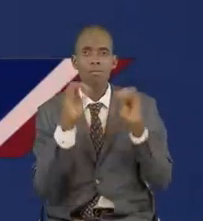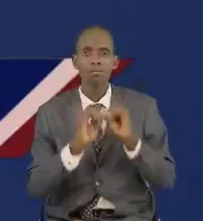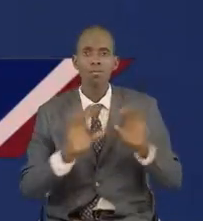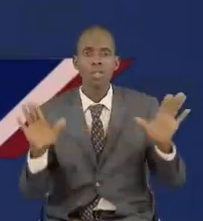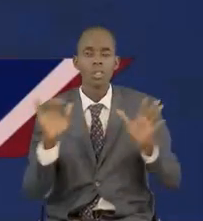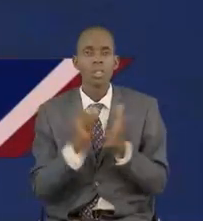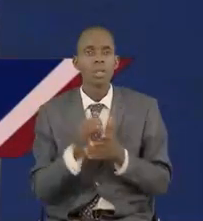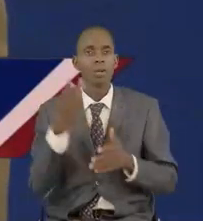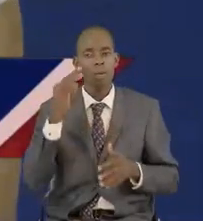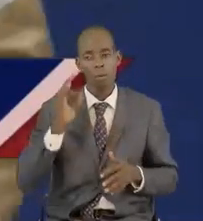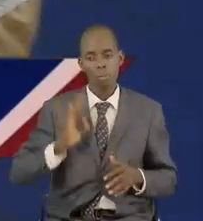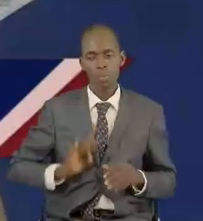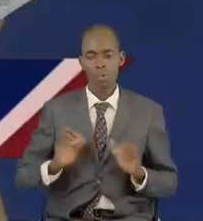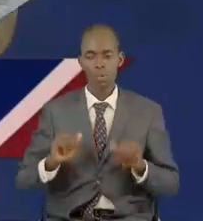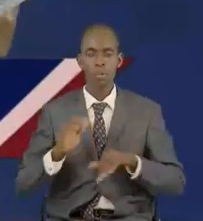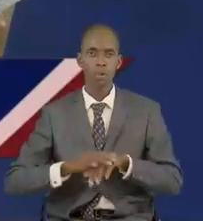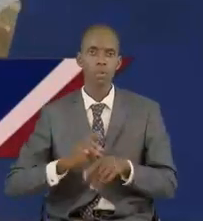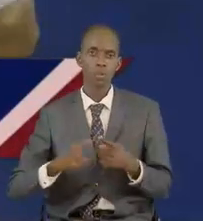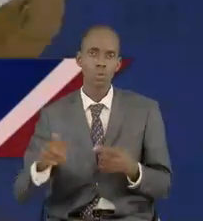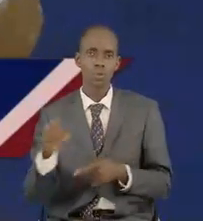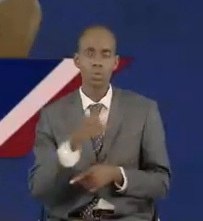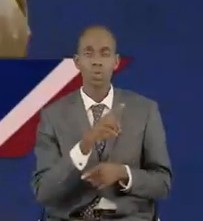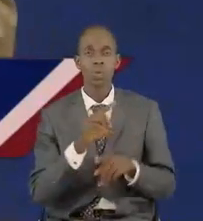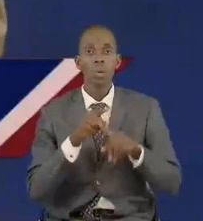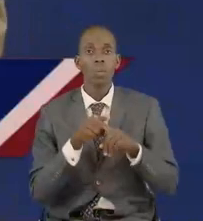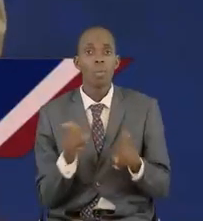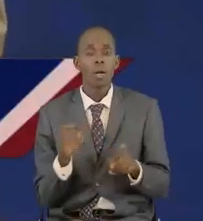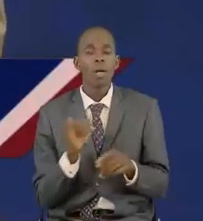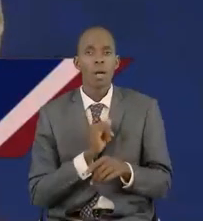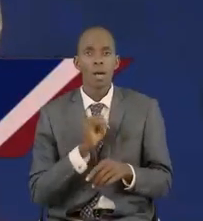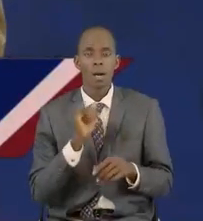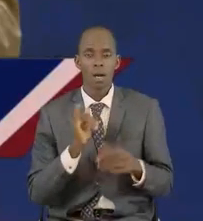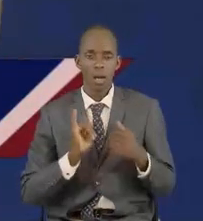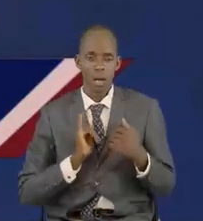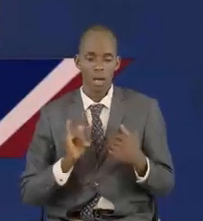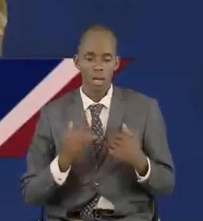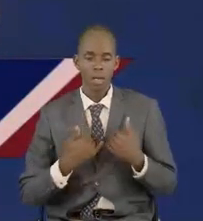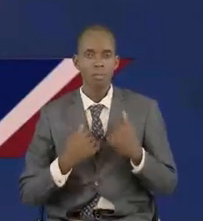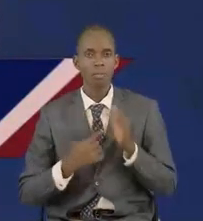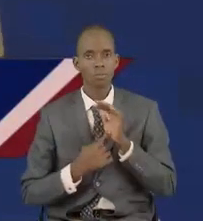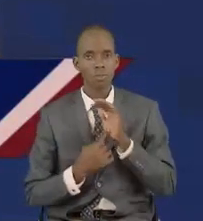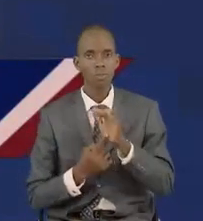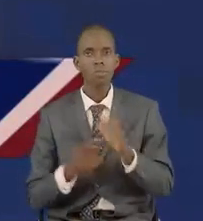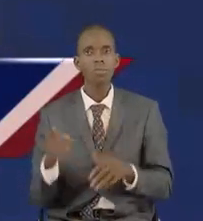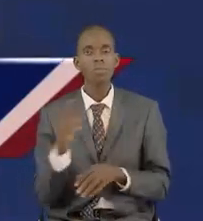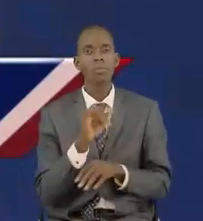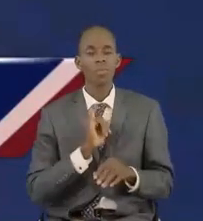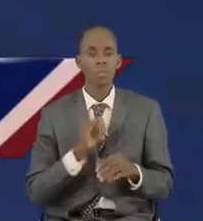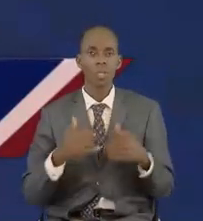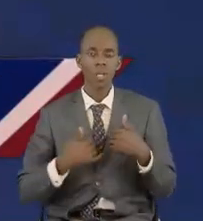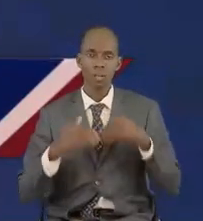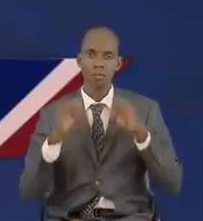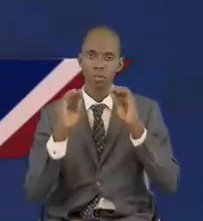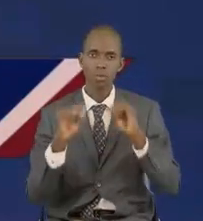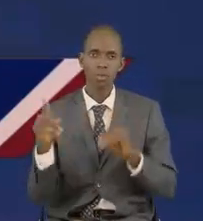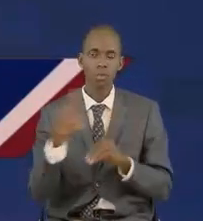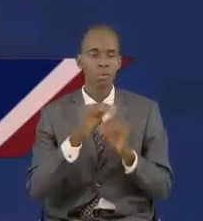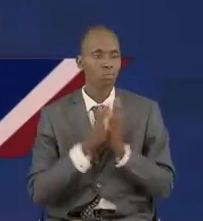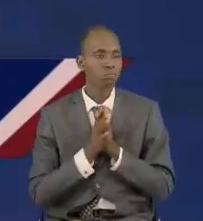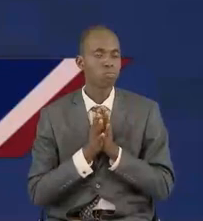vous savez que je n'ai rien caché de ce qui vous était utile et que je n'ai pas craint de vous prêcher